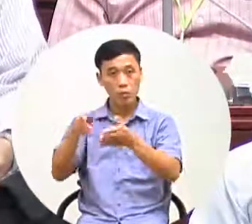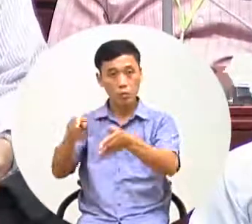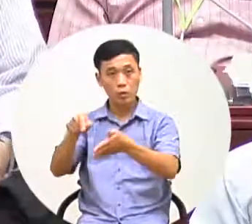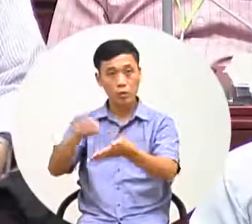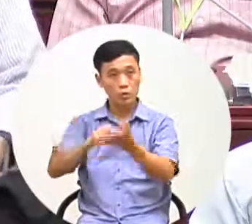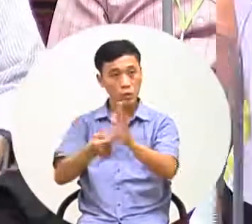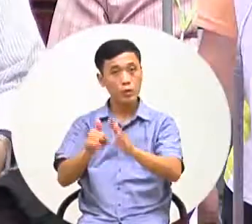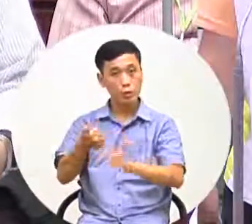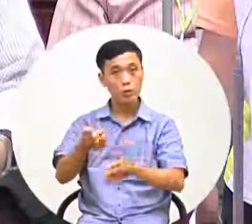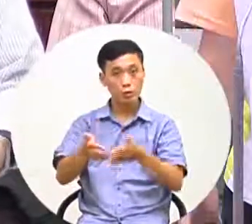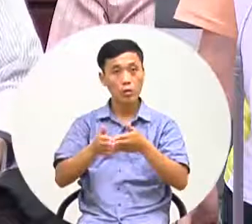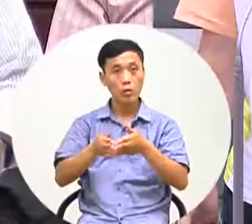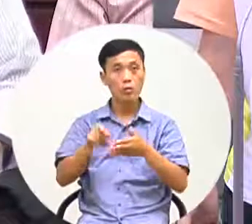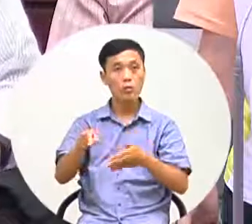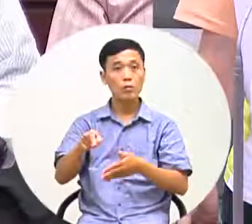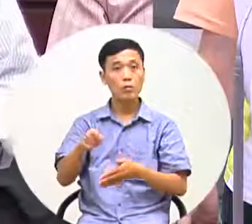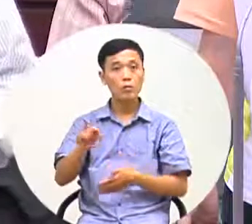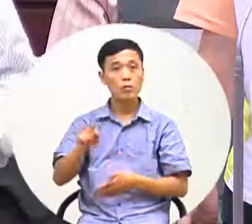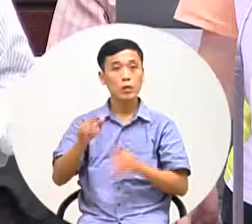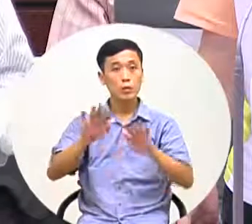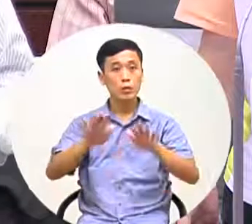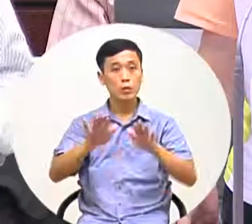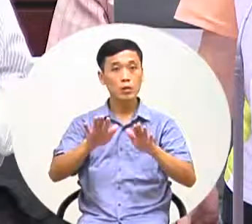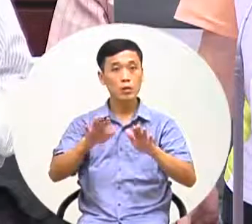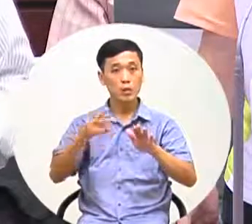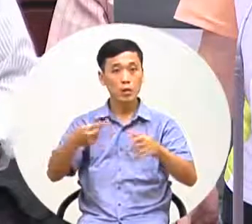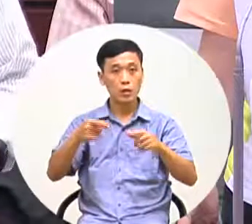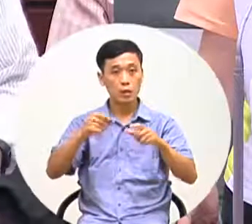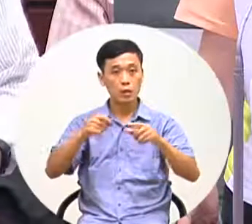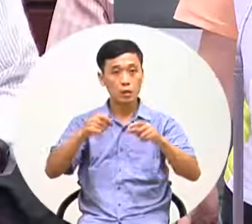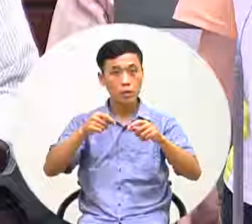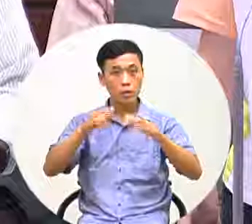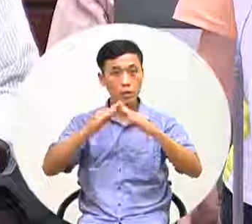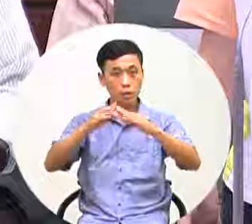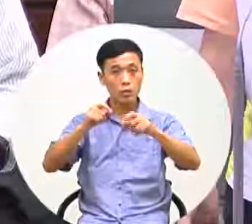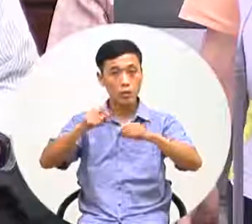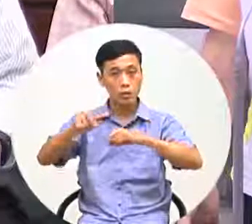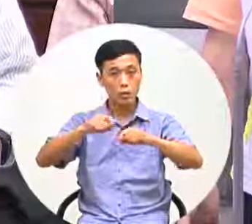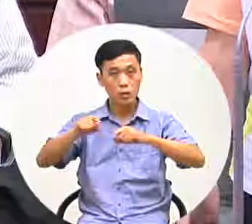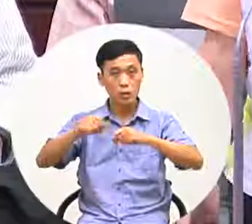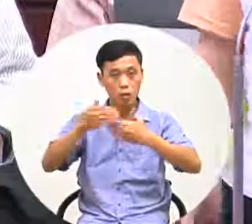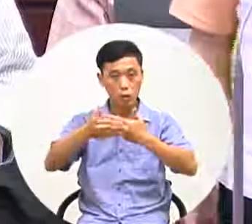讲目前还佫伫个都市计划的变更当中啦吼，还